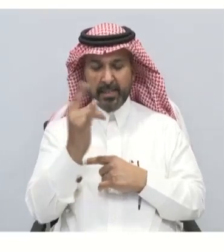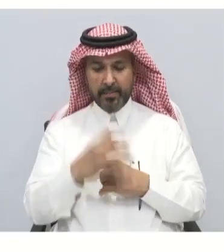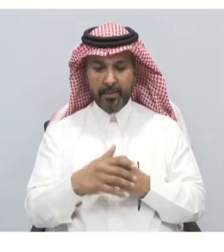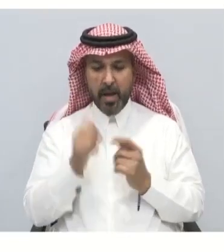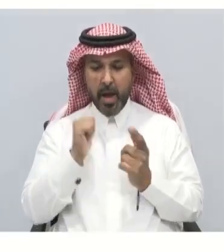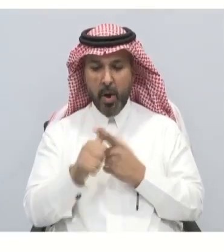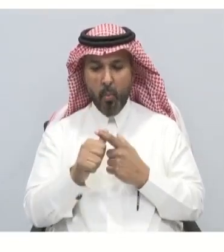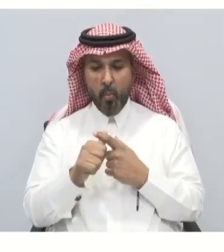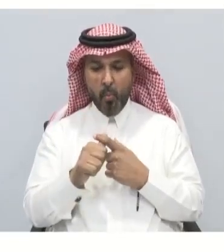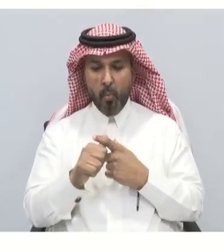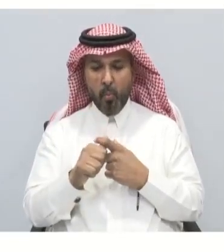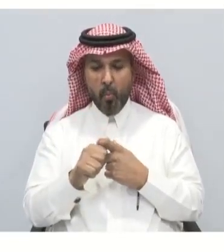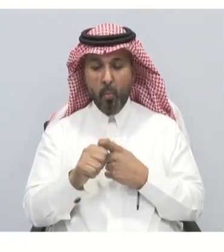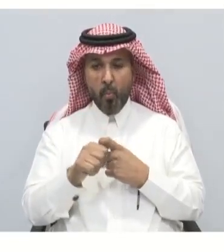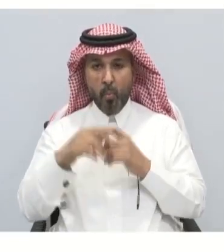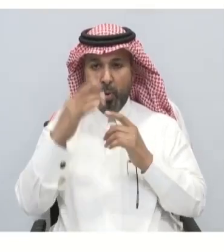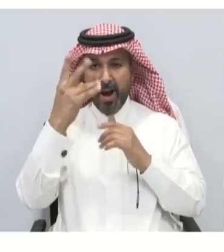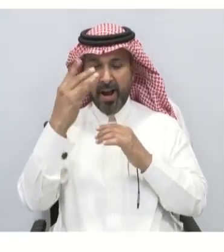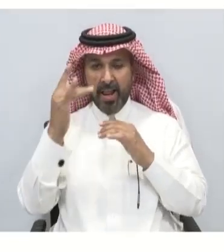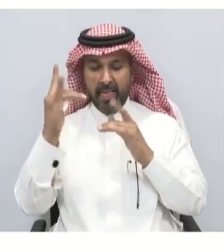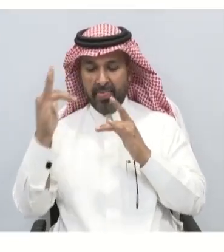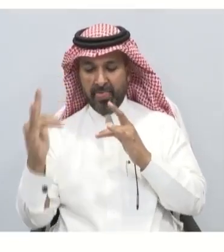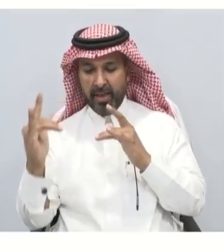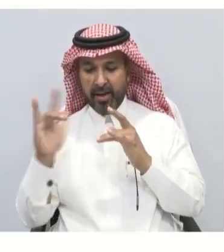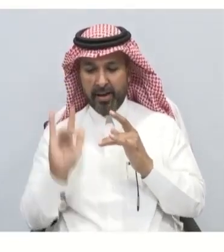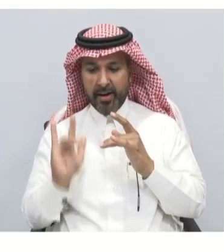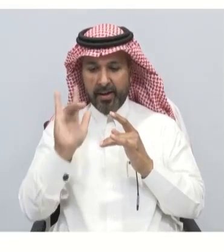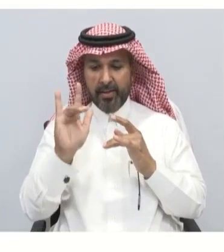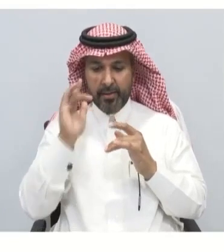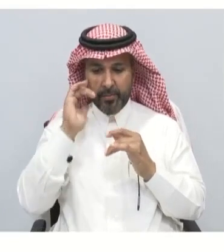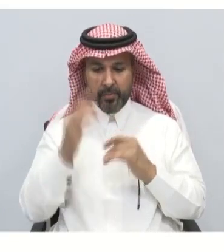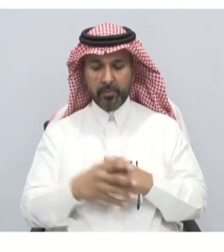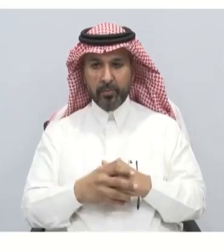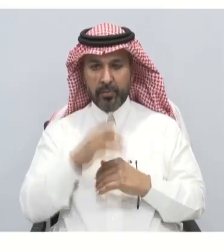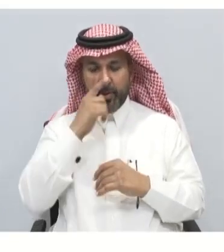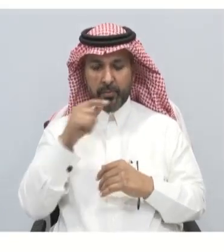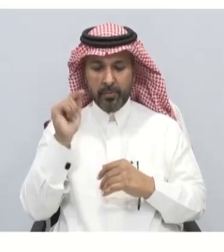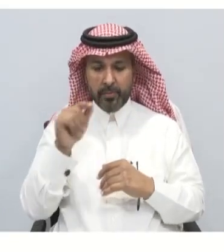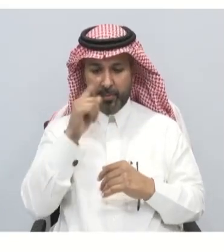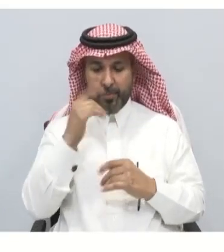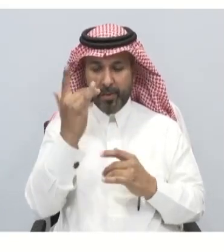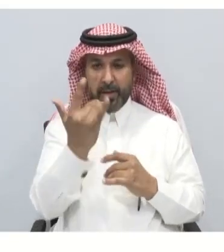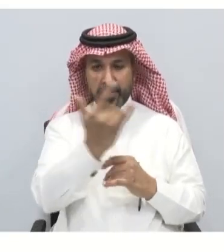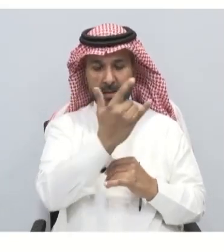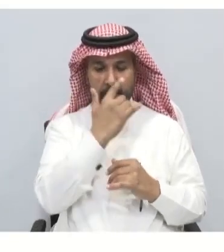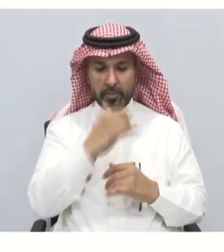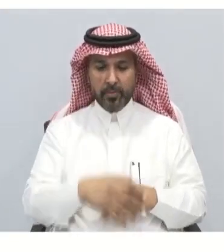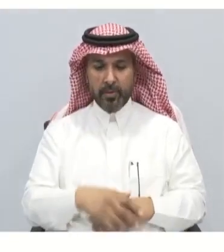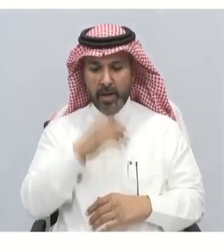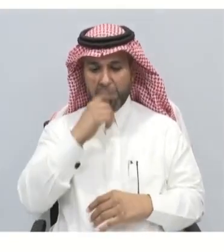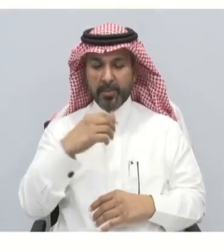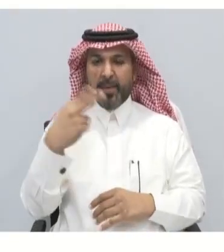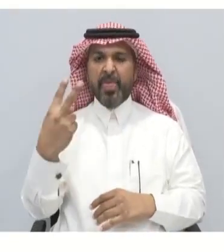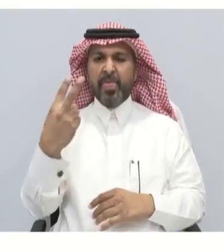نضع طبعا هنا كرسي وهنا كرسي وايضا هنا لكن راح نلف ونرجع مره اخرى وضعنا